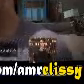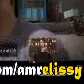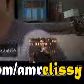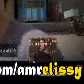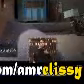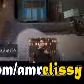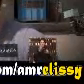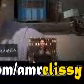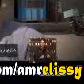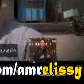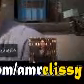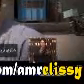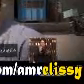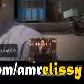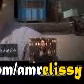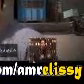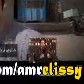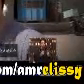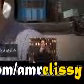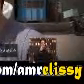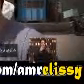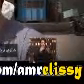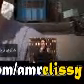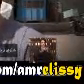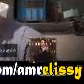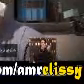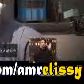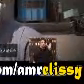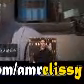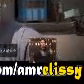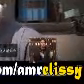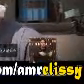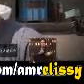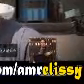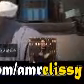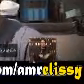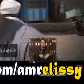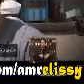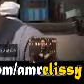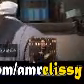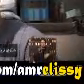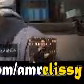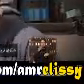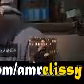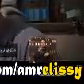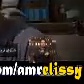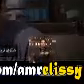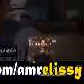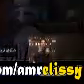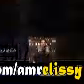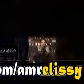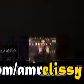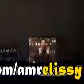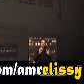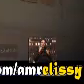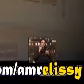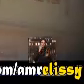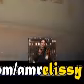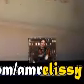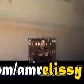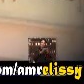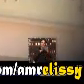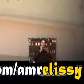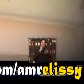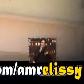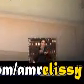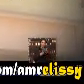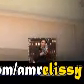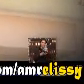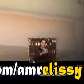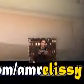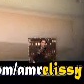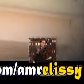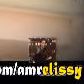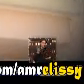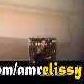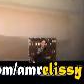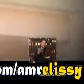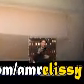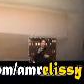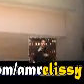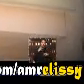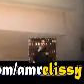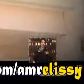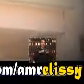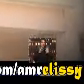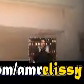عندنا تروح الوحدة الصحية في جميع الإمكانيات وجميع الأجهزة وما فيش أطباء ولا ما